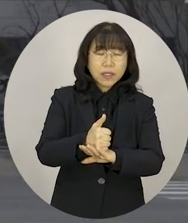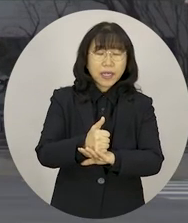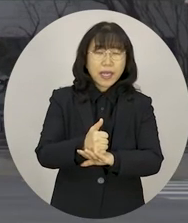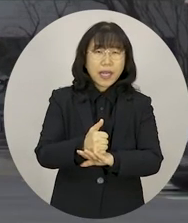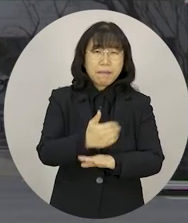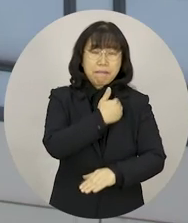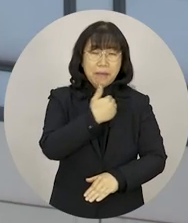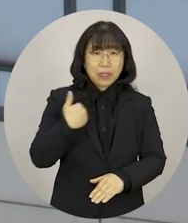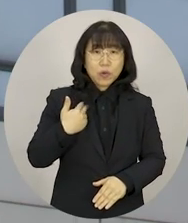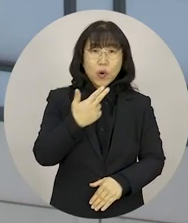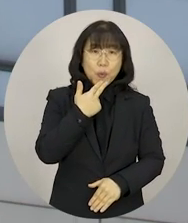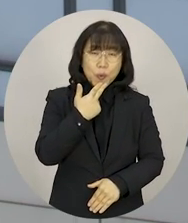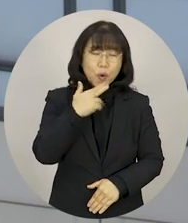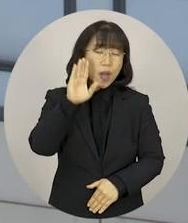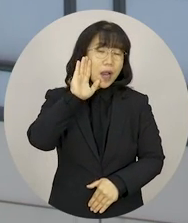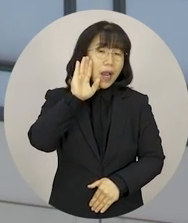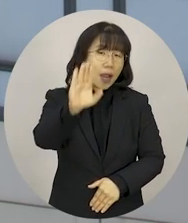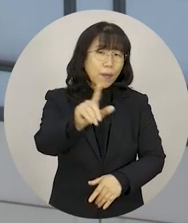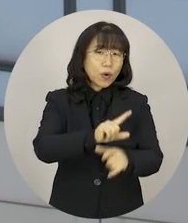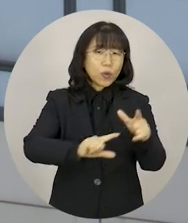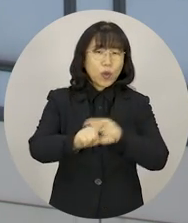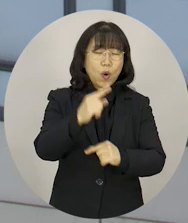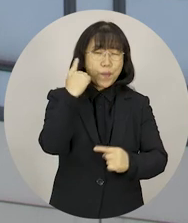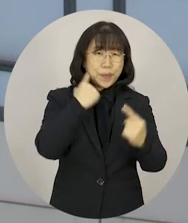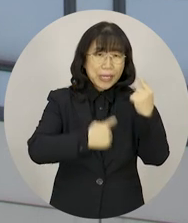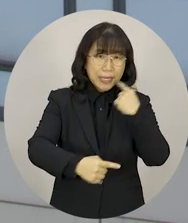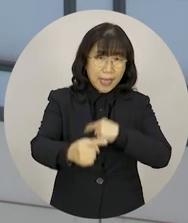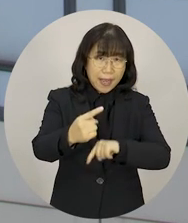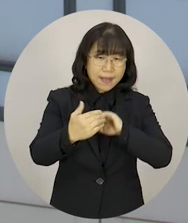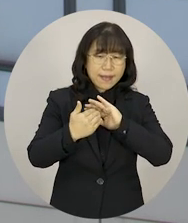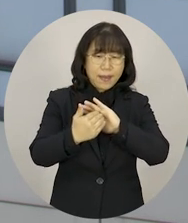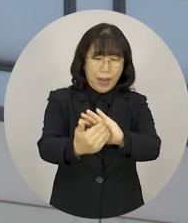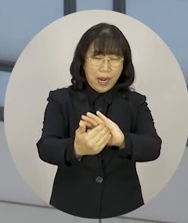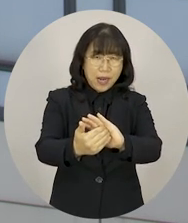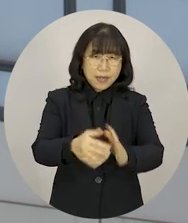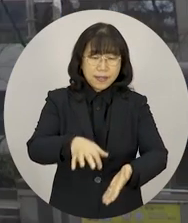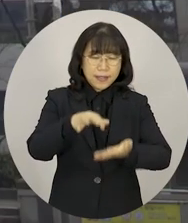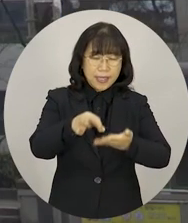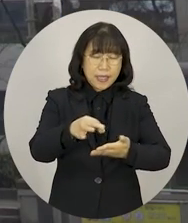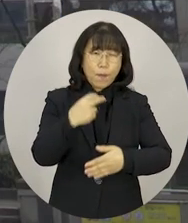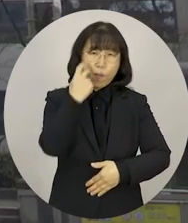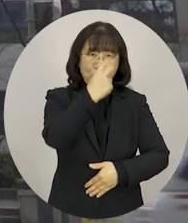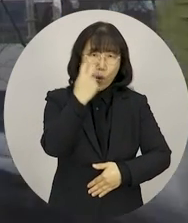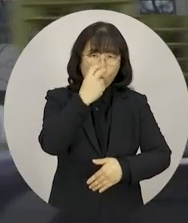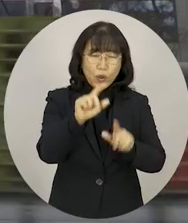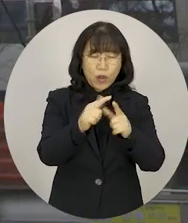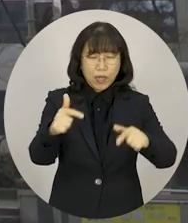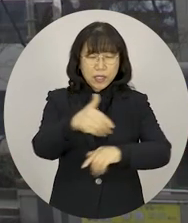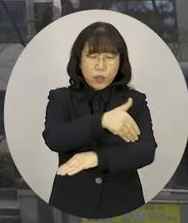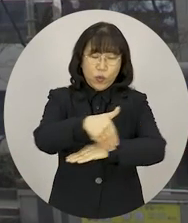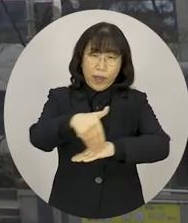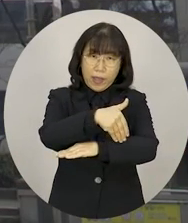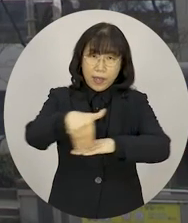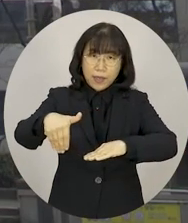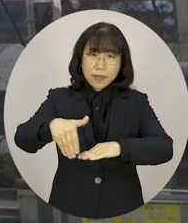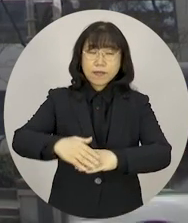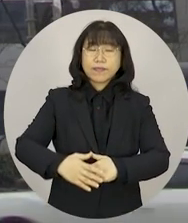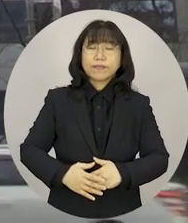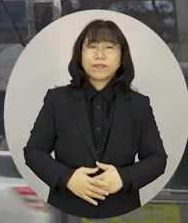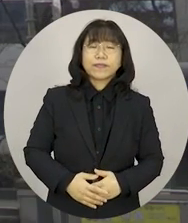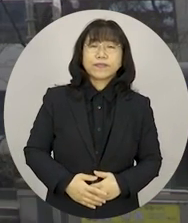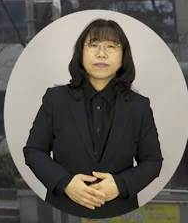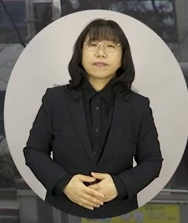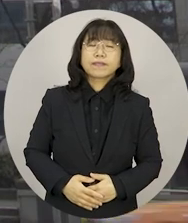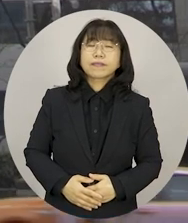않고 부동산 시장에서 국민들의 피해를 예방하고 재산권을 보호하기 위한 다양한 정책을 펼쳐나갈 계획입니다.